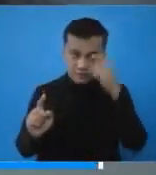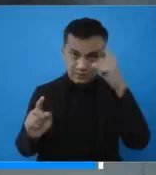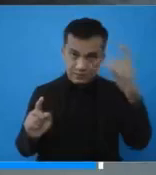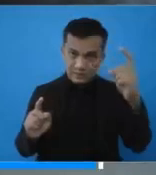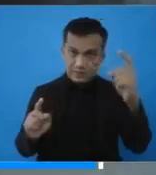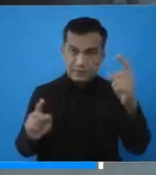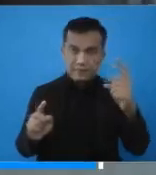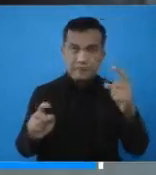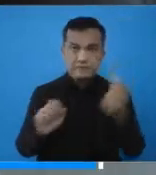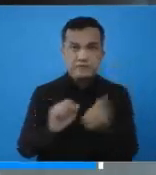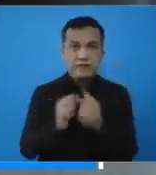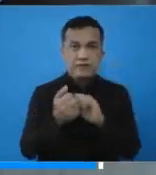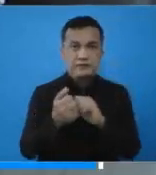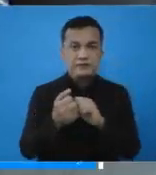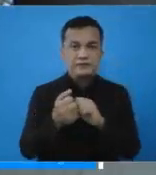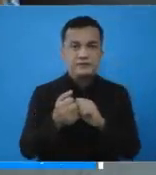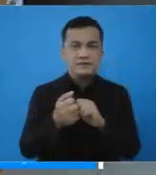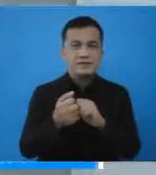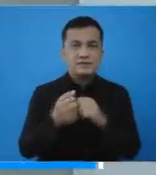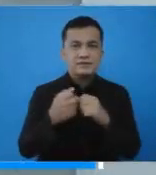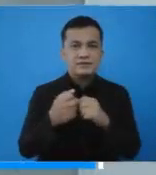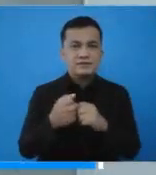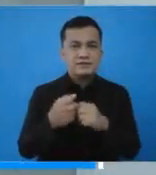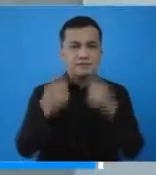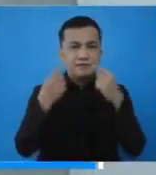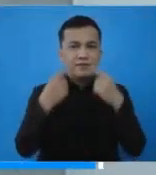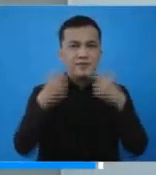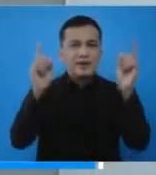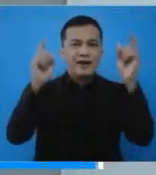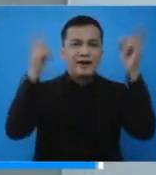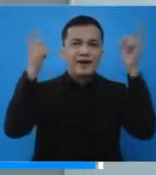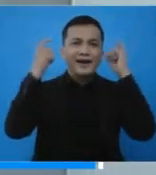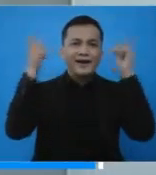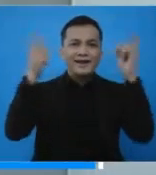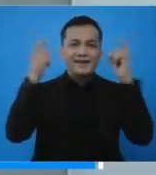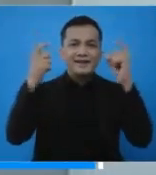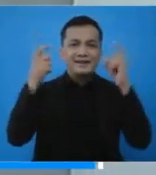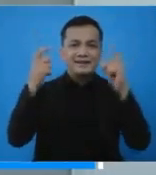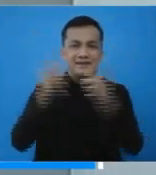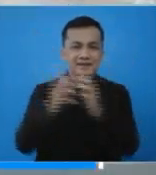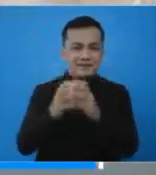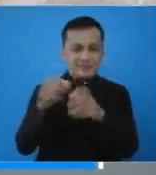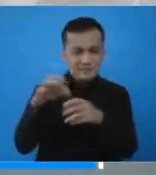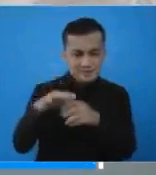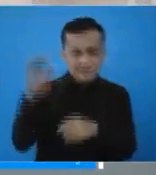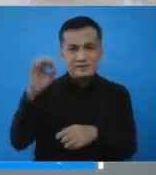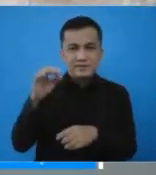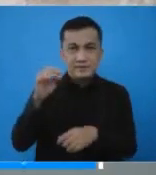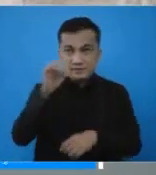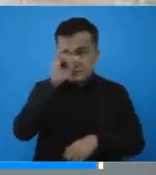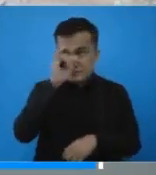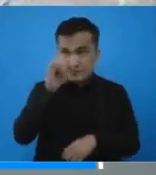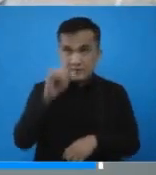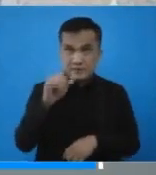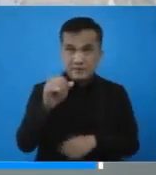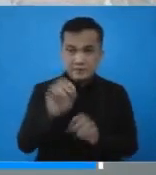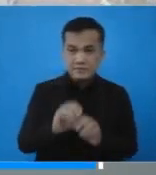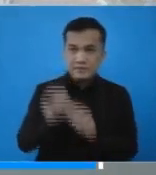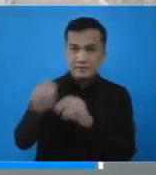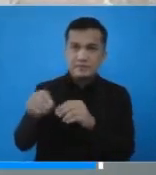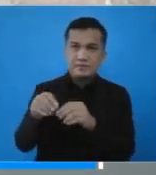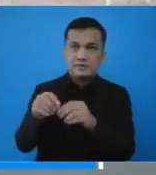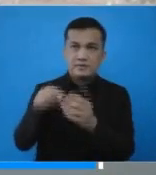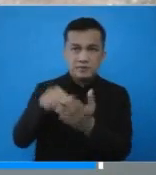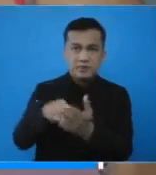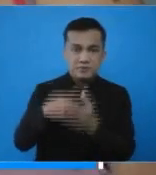sa model house ng Baseco Community. Pati mga gamit gaya ng ref at aircon, di na niya po problemahin.